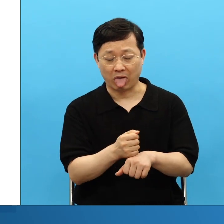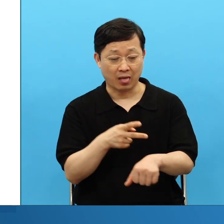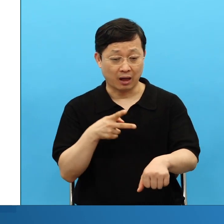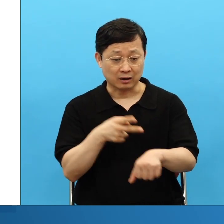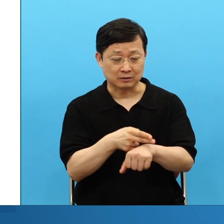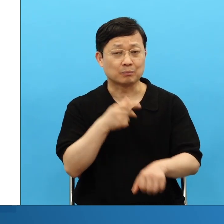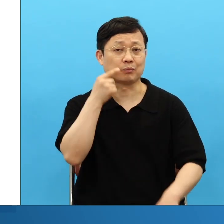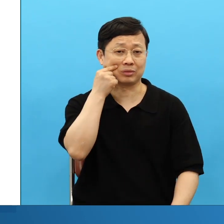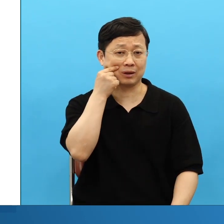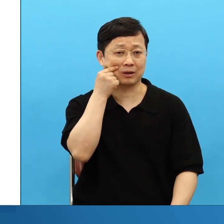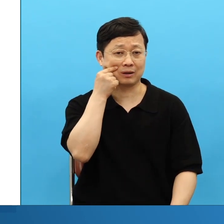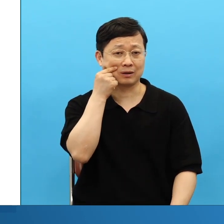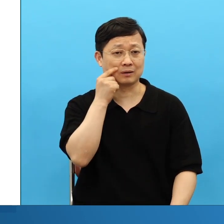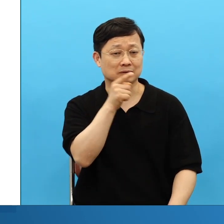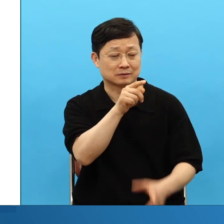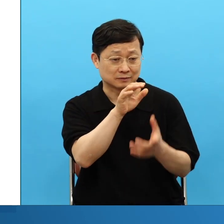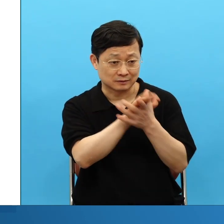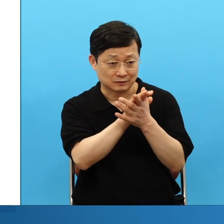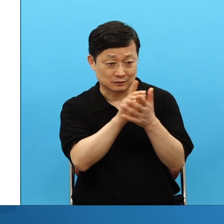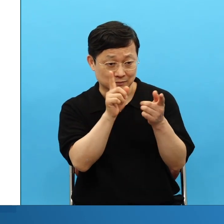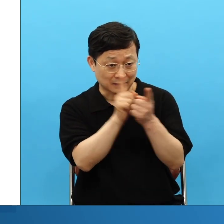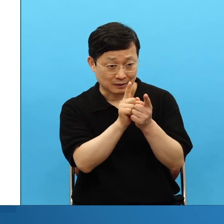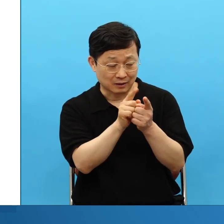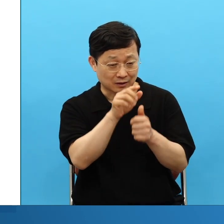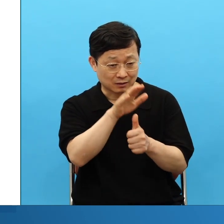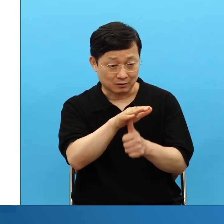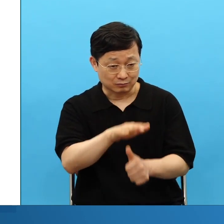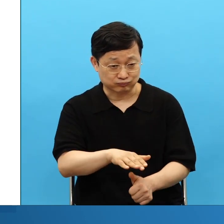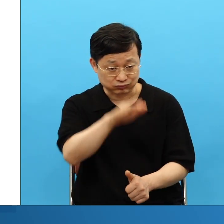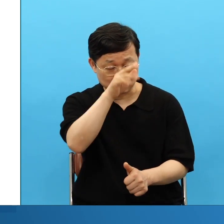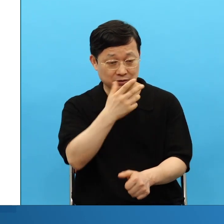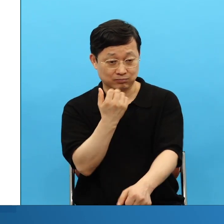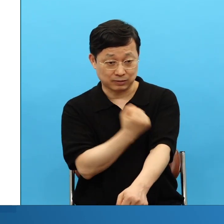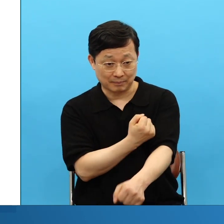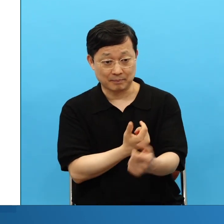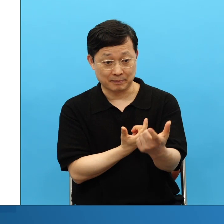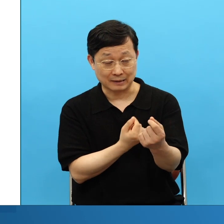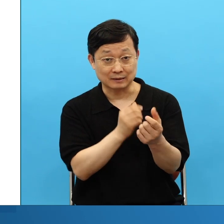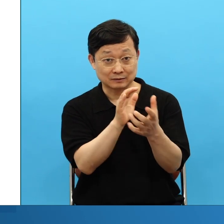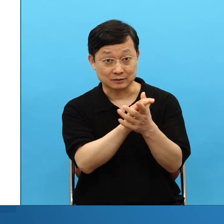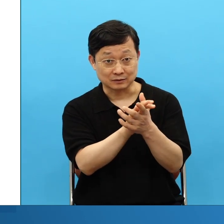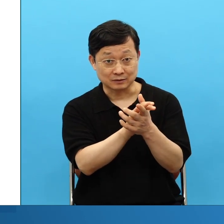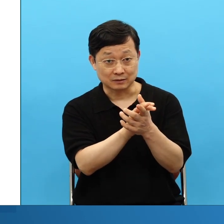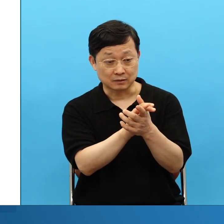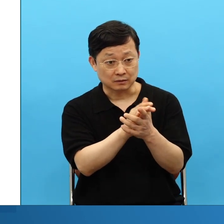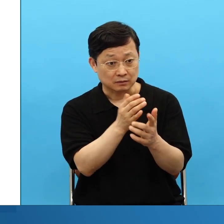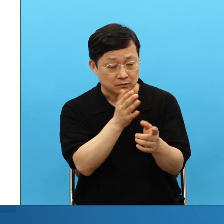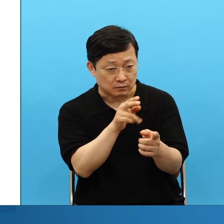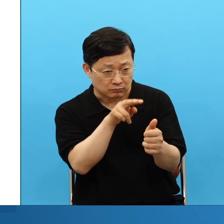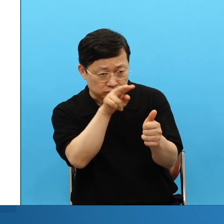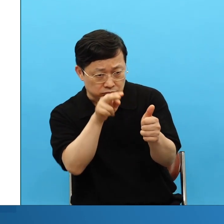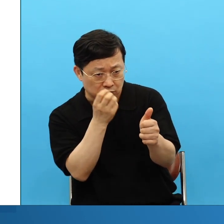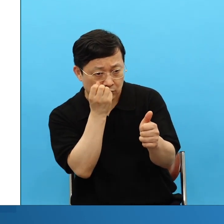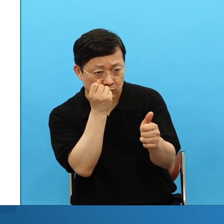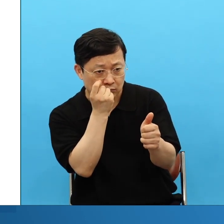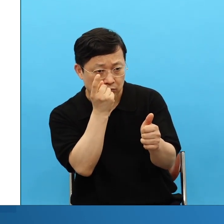이제 친구를 만났는데, 같이 어릴 때부터 마약했던 친구가 아니 한 몇 달 동안 마약을 안 하더래요. 니는 어떻게 마약을 요즘 안